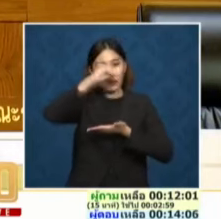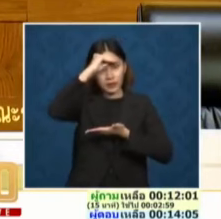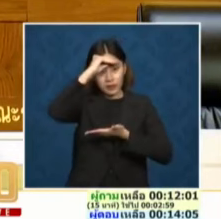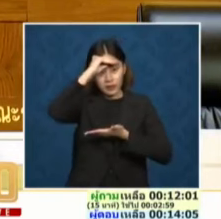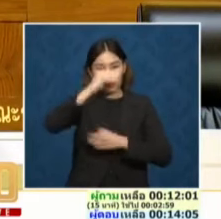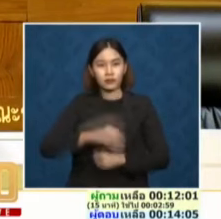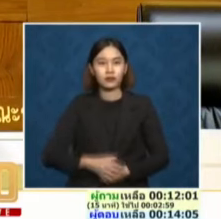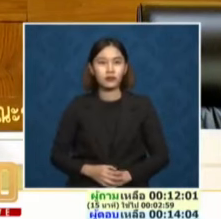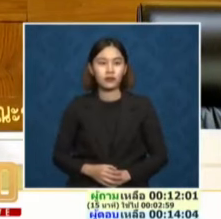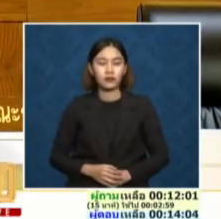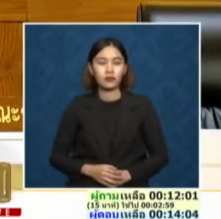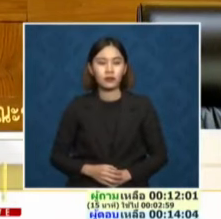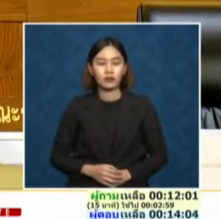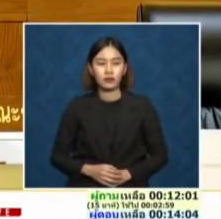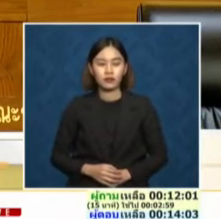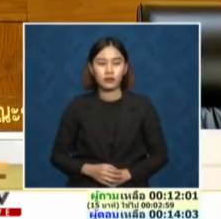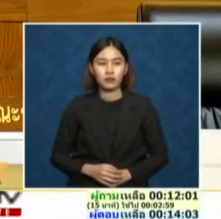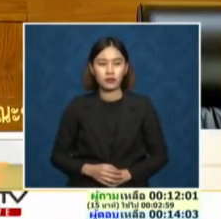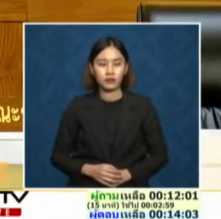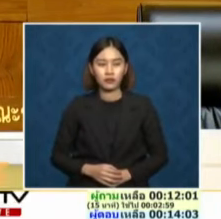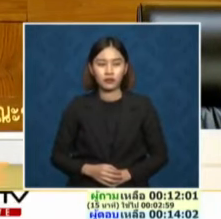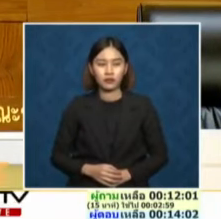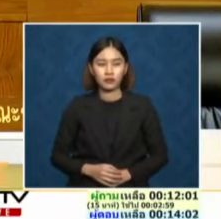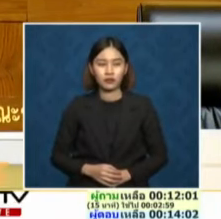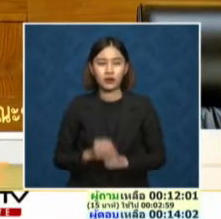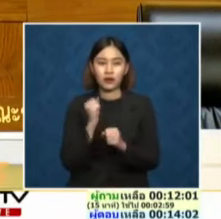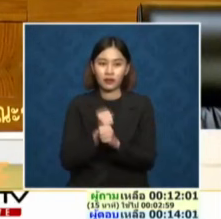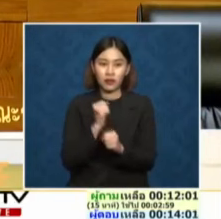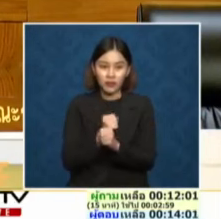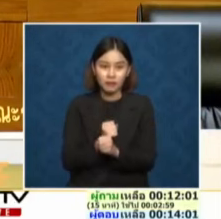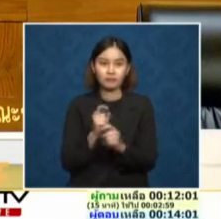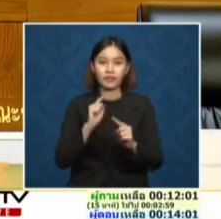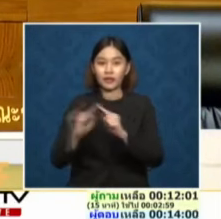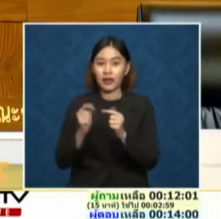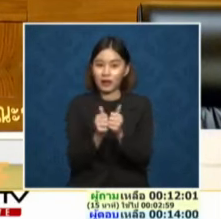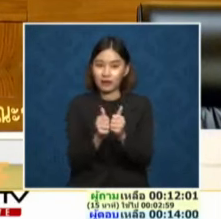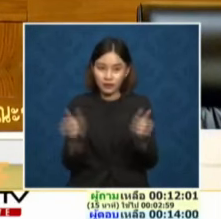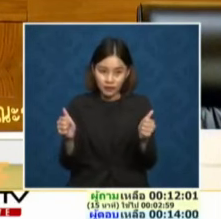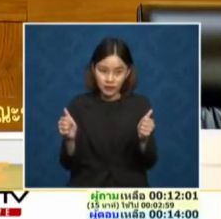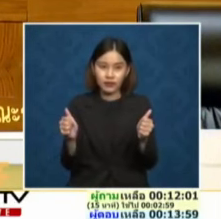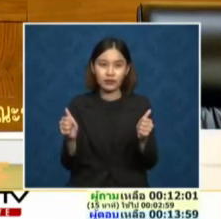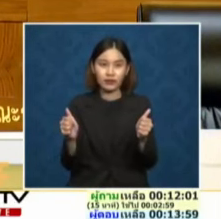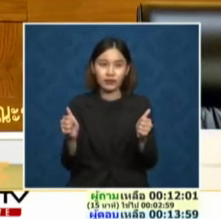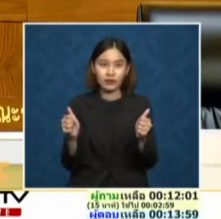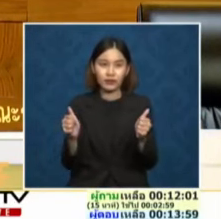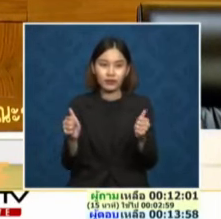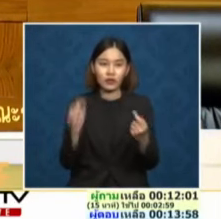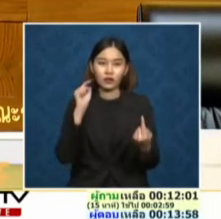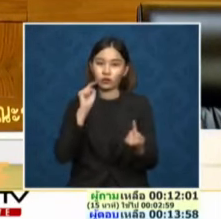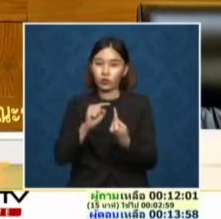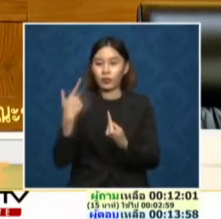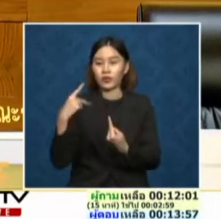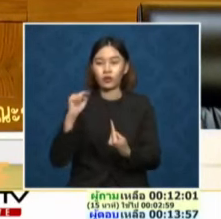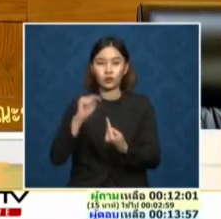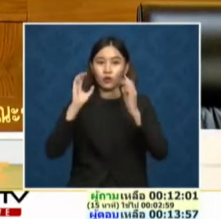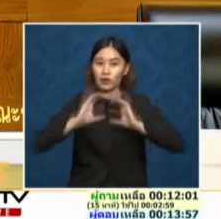กณฑ ์ ตามแบบคัดกรองของกรมอนามัยคราวนี้เกณฑ์ที่จะไม่คัดกรองเกณฑ์ที่จะไม่ผ่านเกณฑ์เนี่ยคือผมก็สอบถามโ